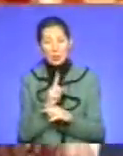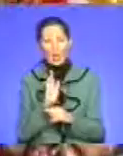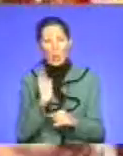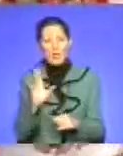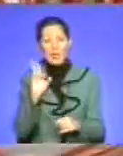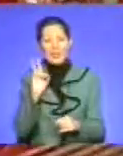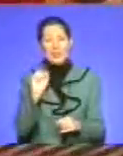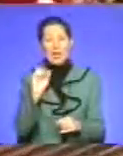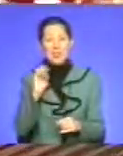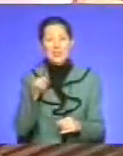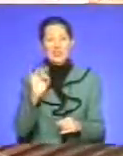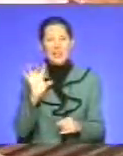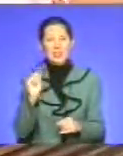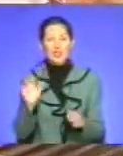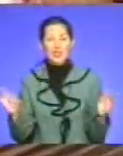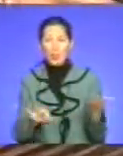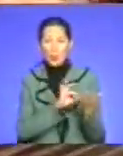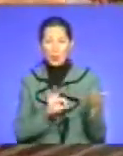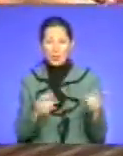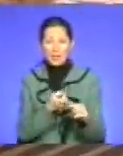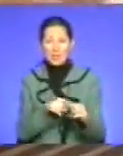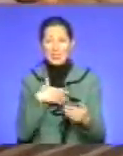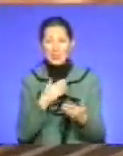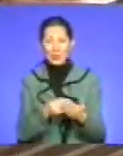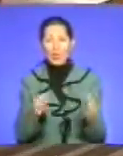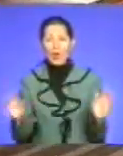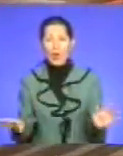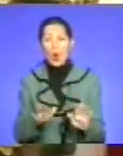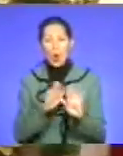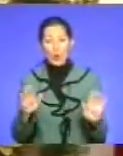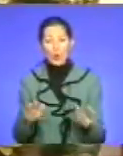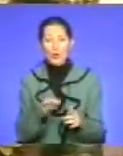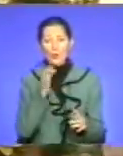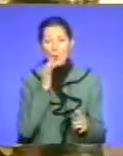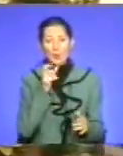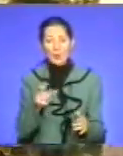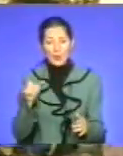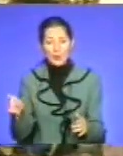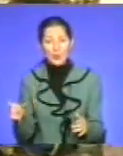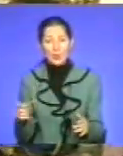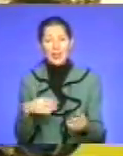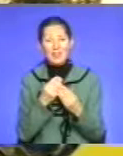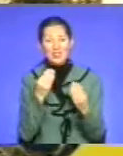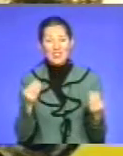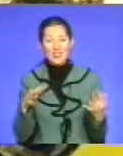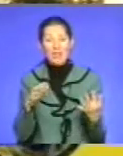настасівські музики, які своєю грою приваблювали відвідувачів експозиції. На виставці